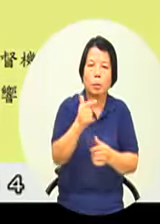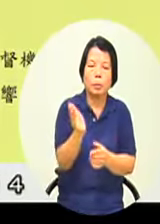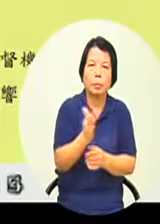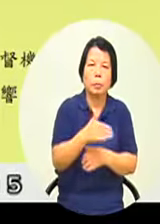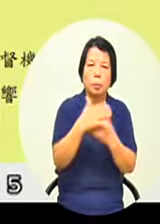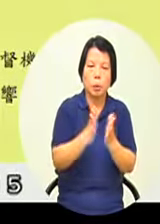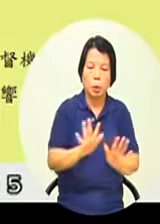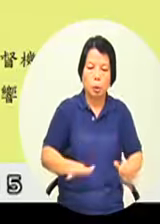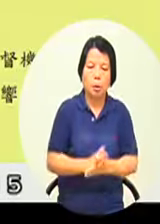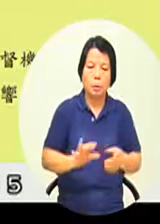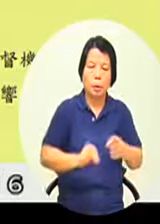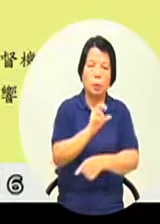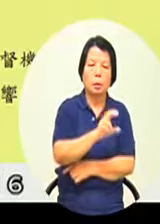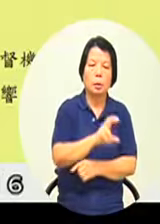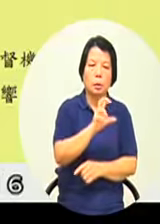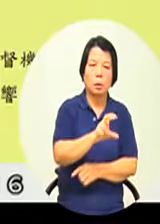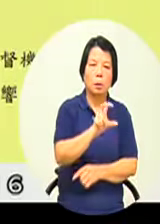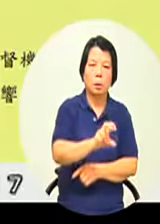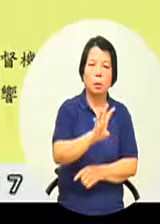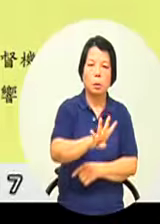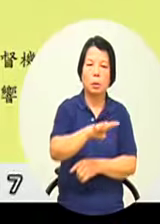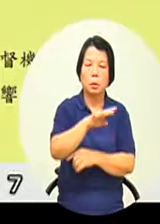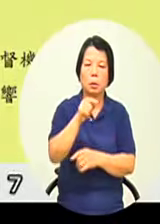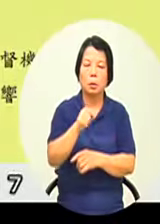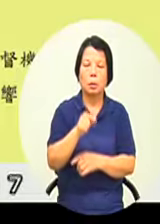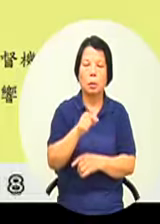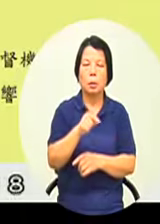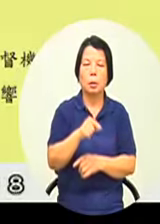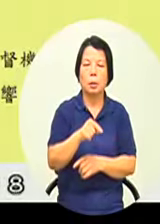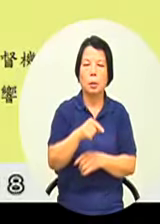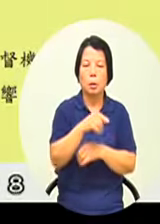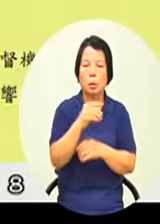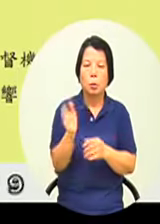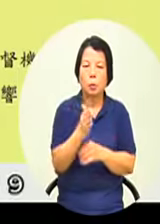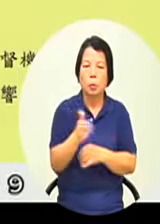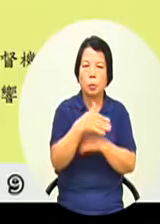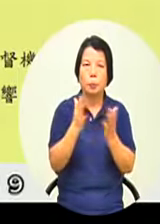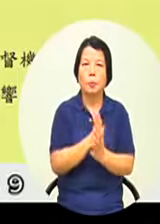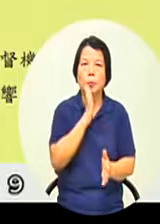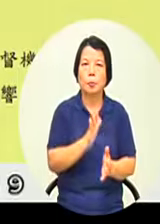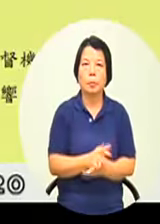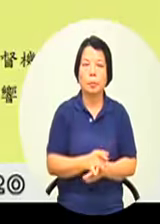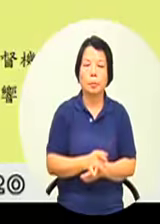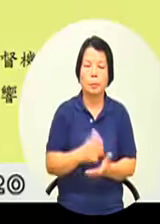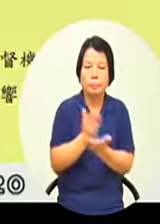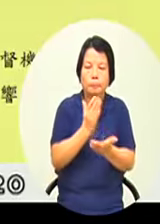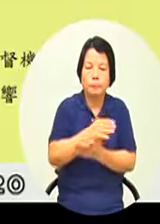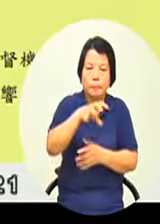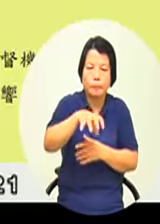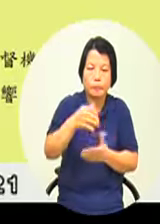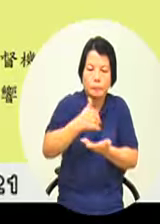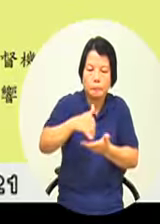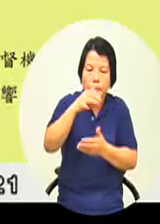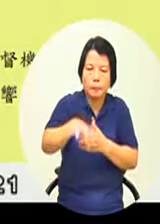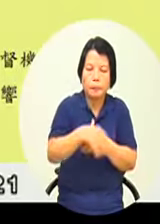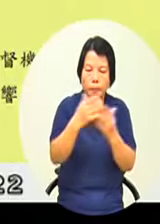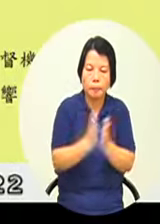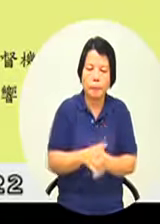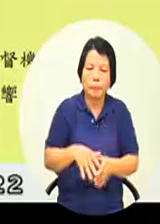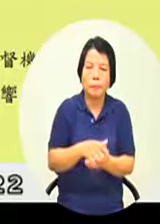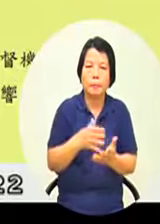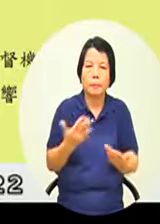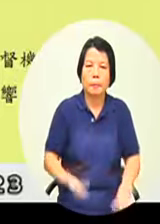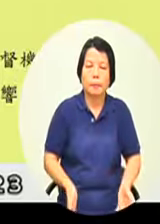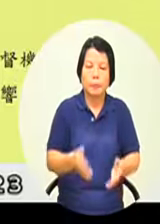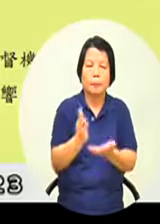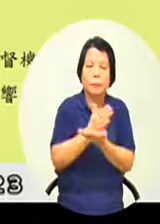74.26%。那审计部针对这个几个提到 几项缺失哦。第一个是休闲农场稽查